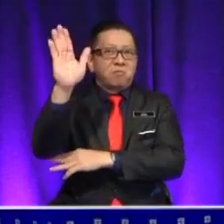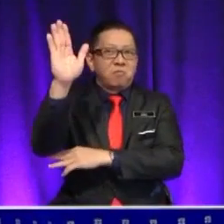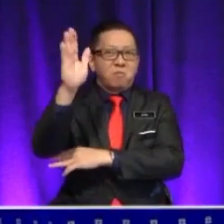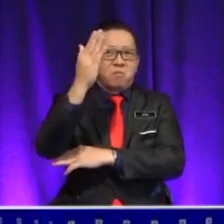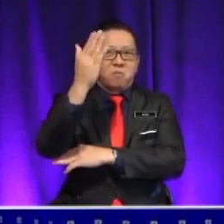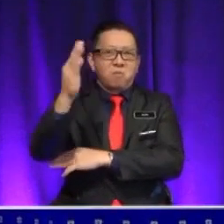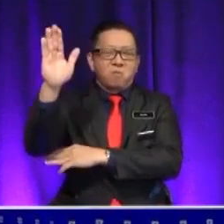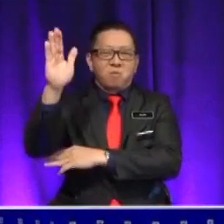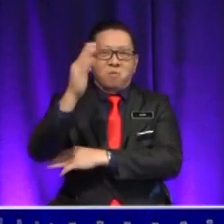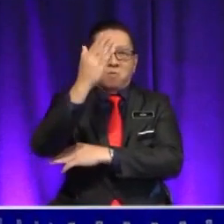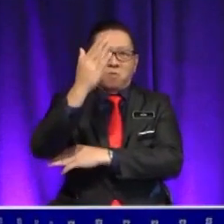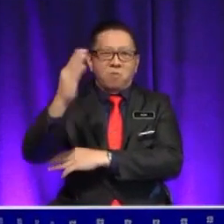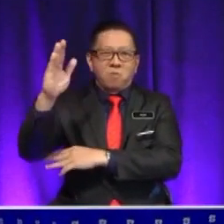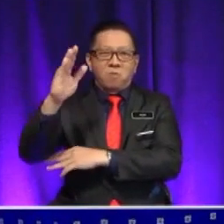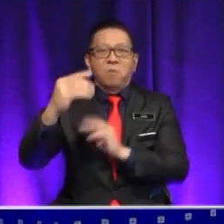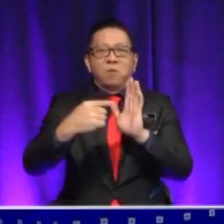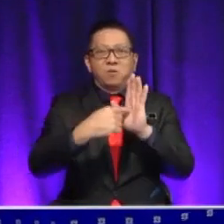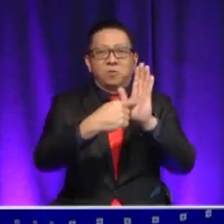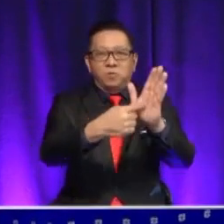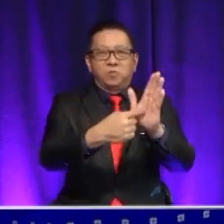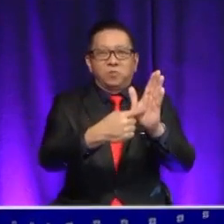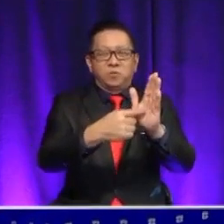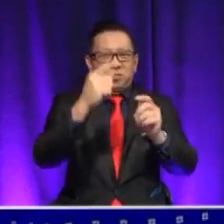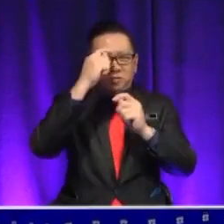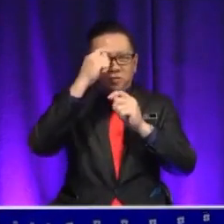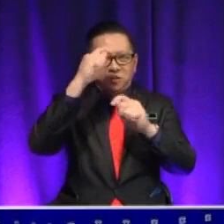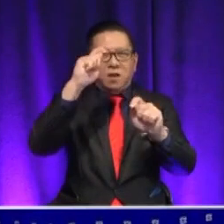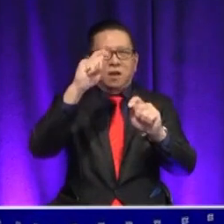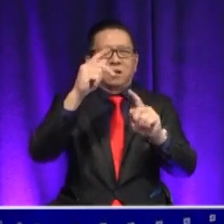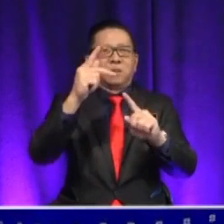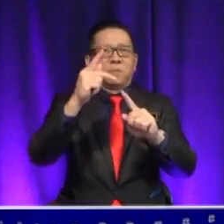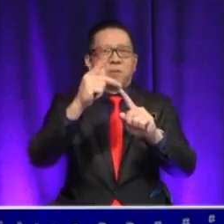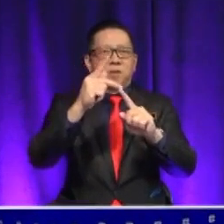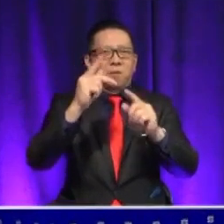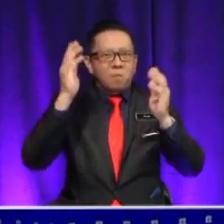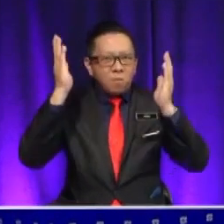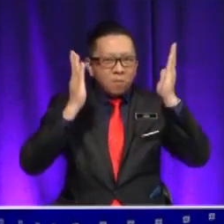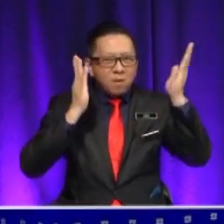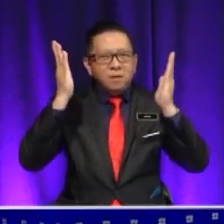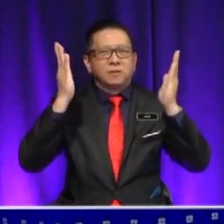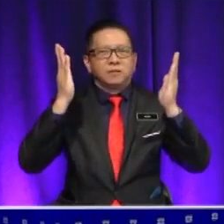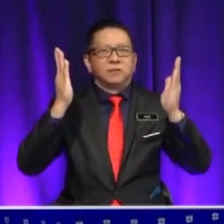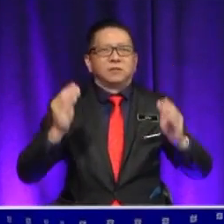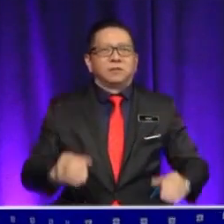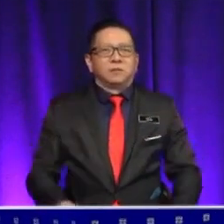semangat ataupun inspirasi untuk taat dan setia berkorban apa saja untuk negara.